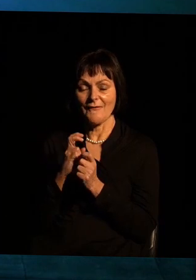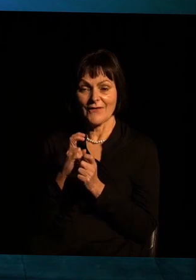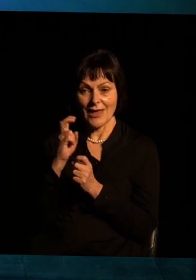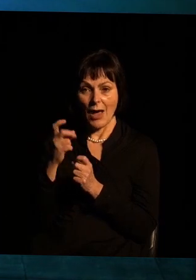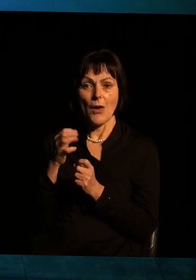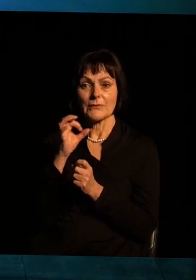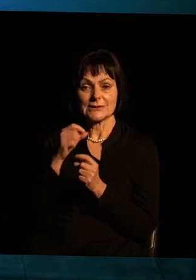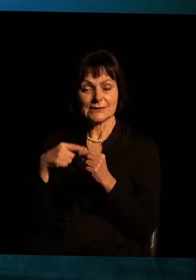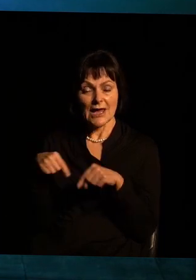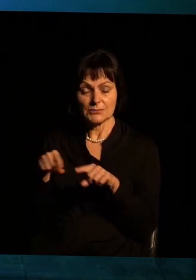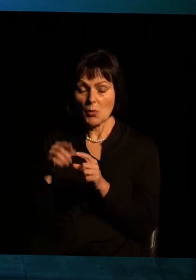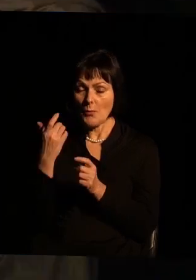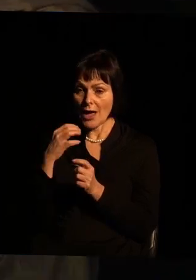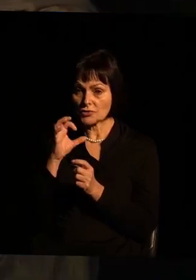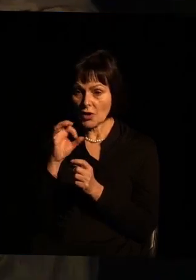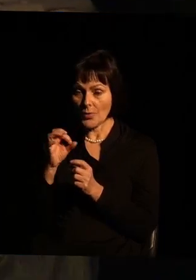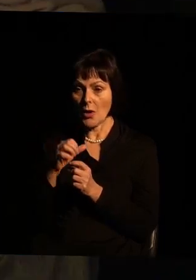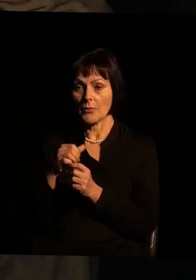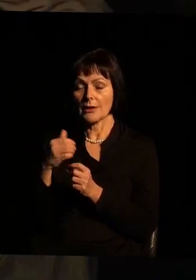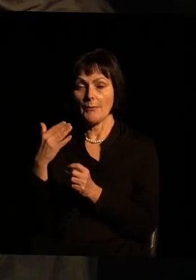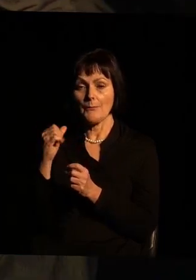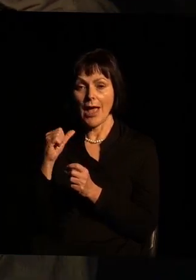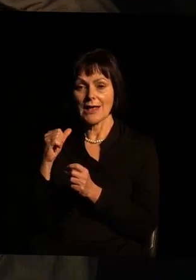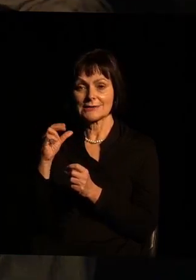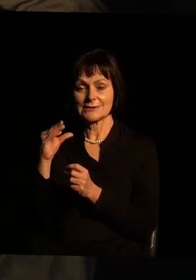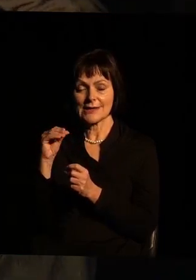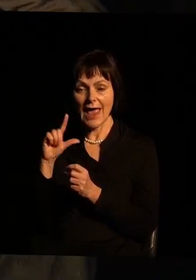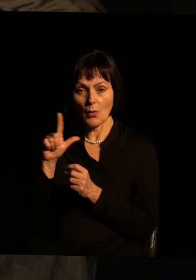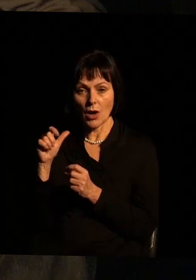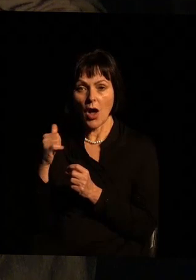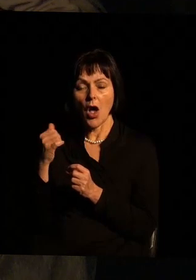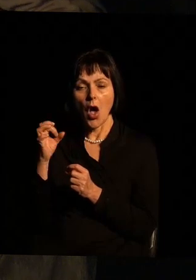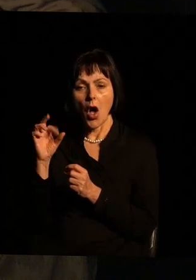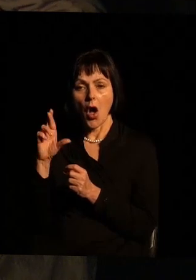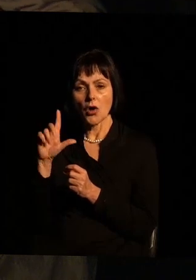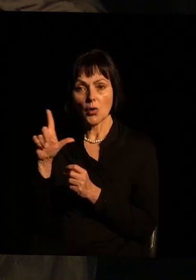z dobrym zespołem, bo wtedy był Jacek Masełko i Rysiu Knapczyk i Janek Orłowski.